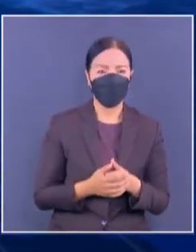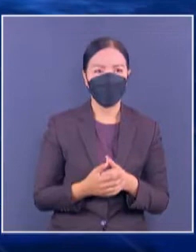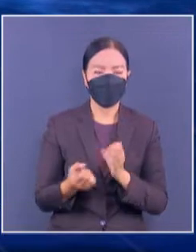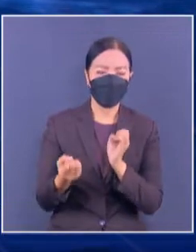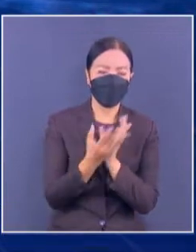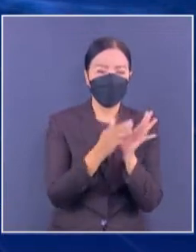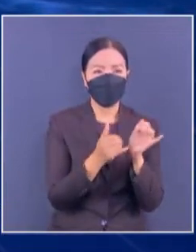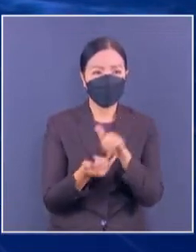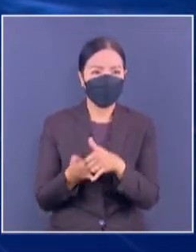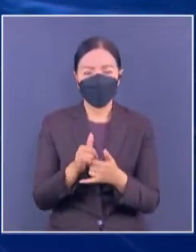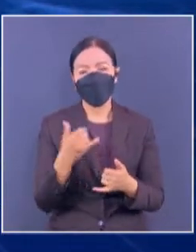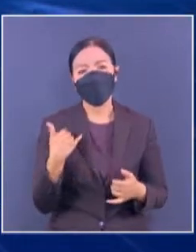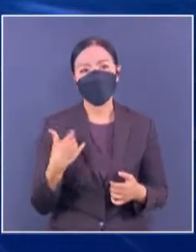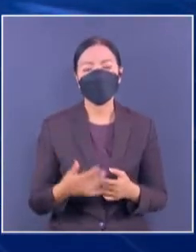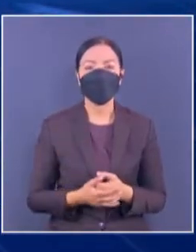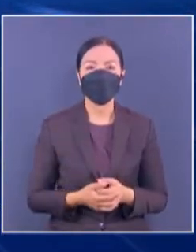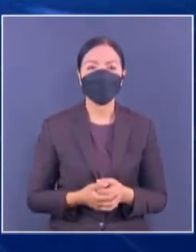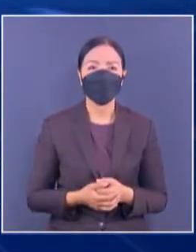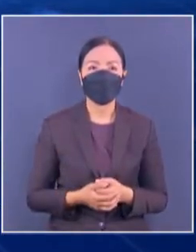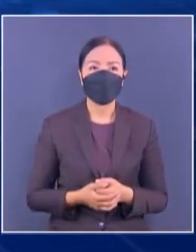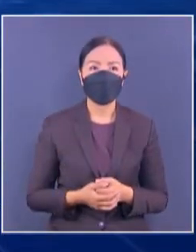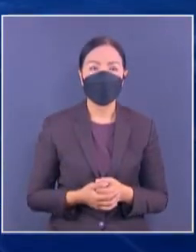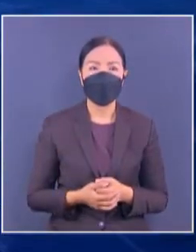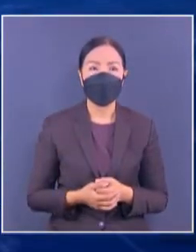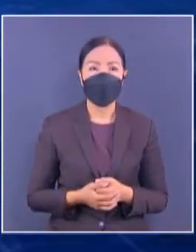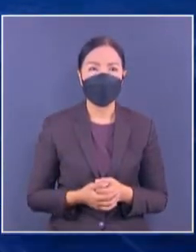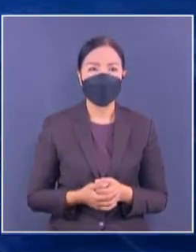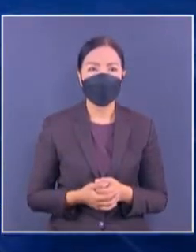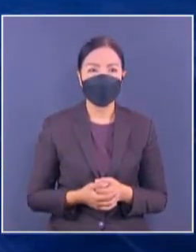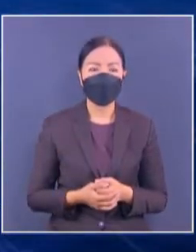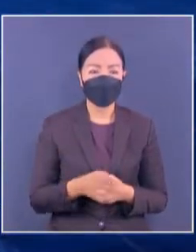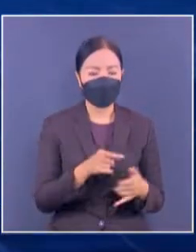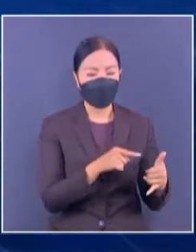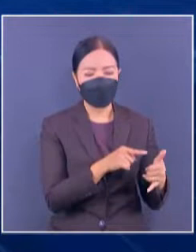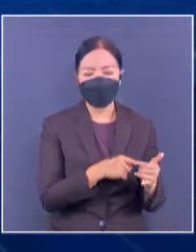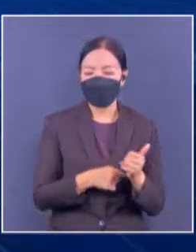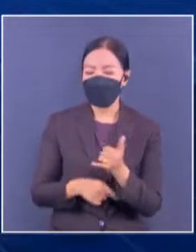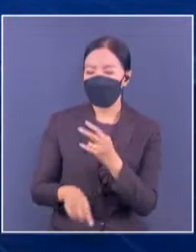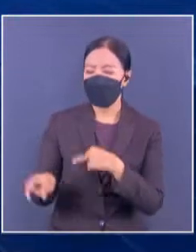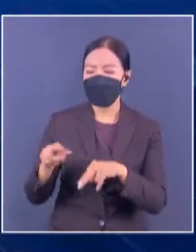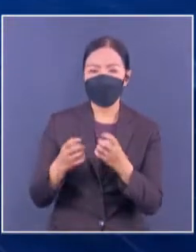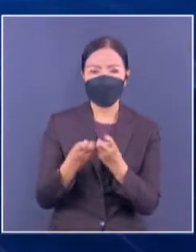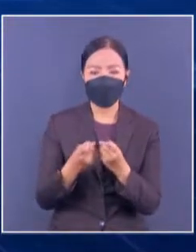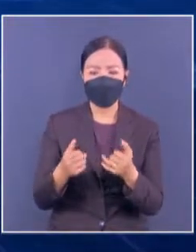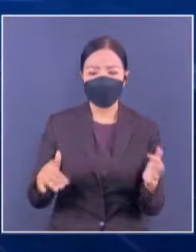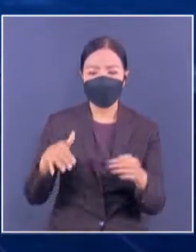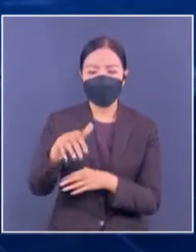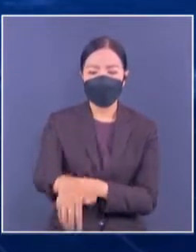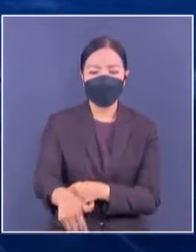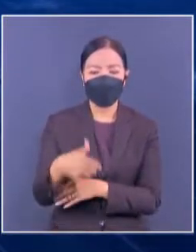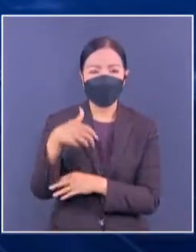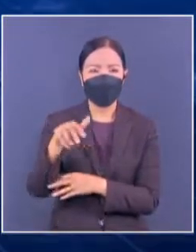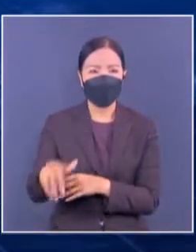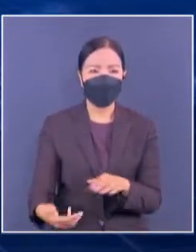ายกันเกิดขึ้นนะฮะคือเหตุการณ์นี้เนี่ยผู้ใหญ่บ้านเข้าไปตรวจสอบการขุดทรายในพื้นที่อย่างที่บอกตามคำร้